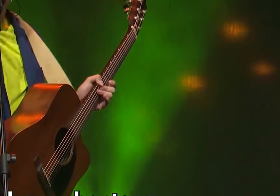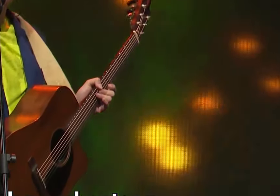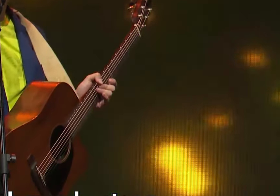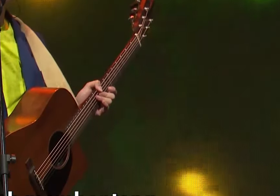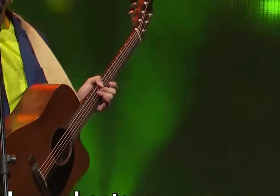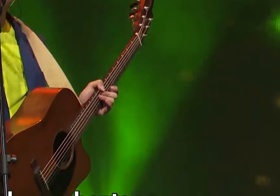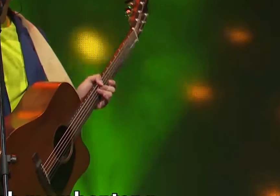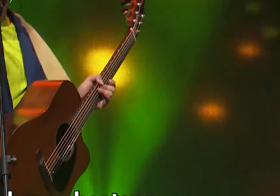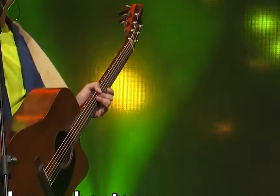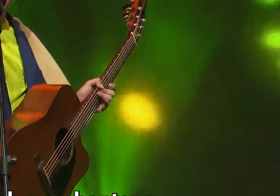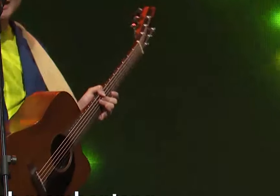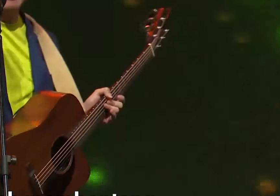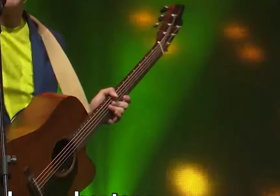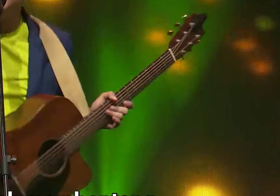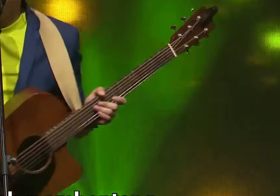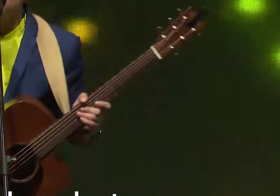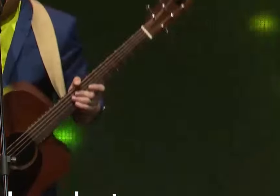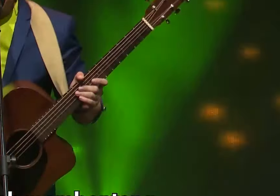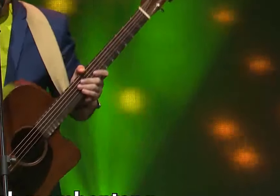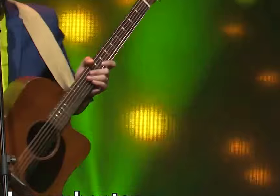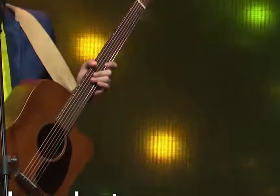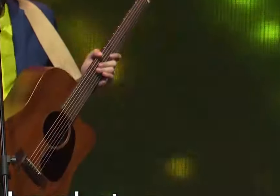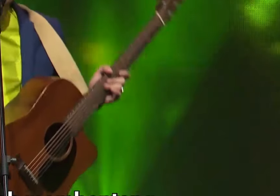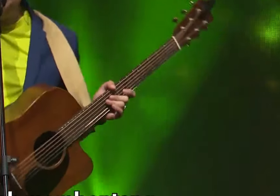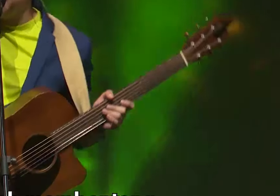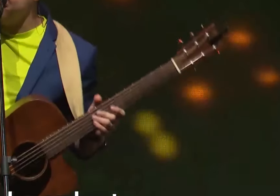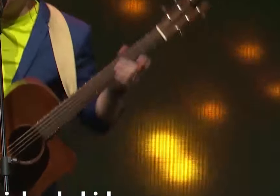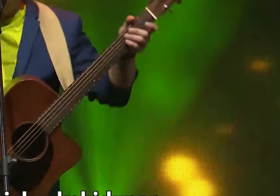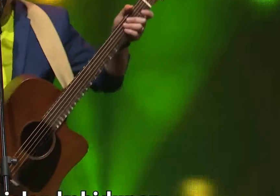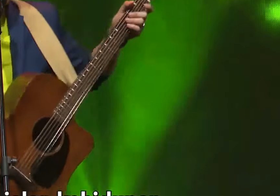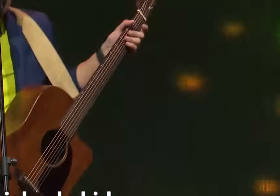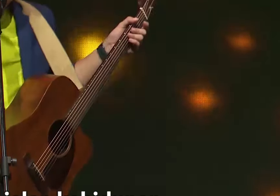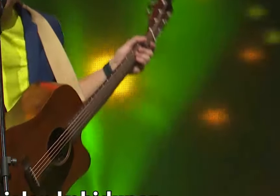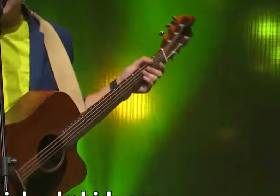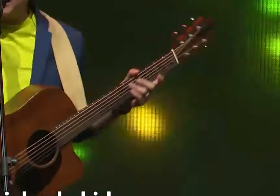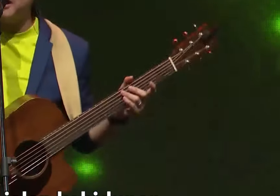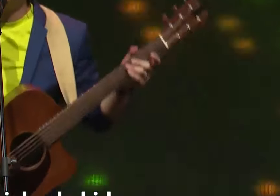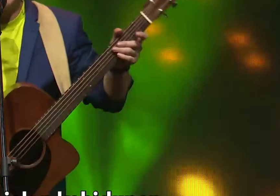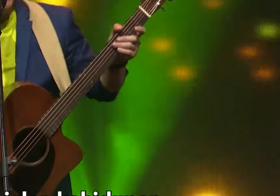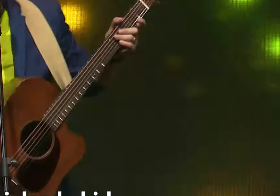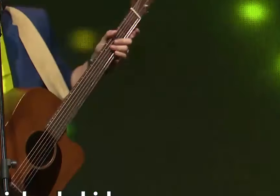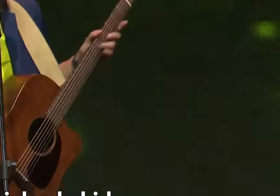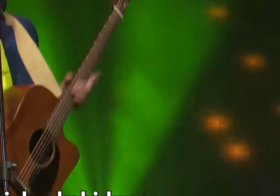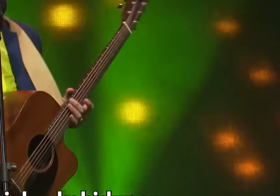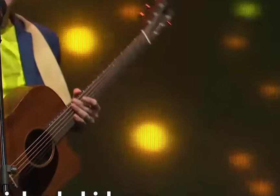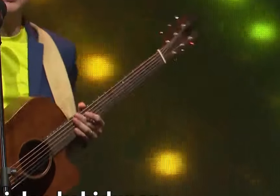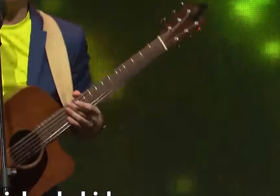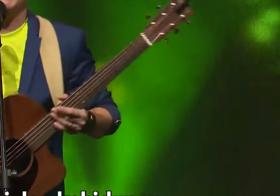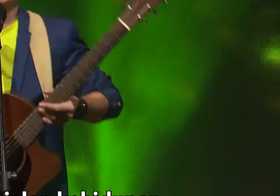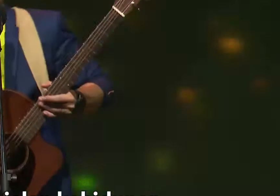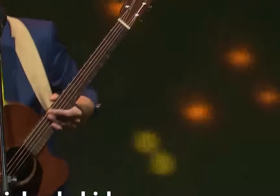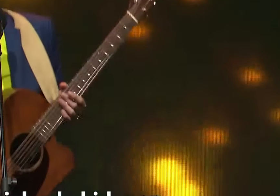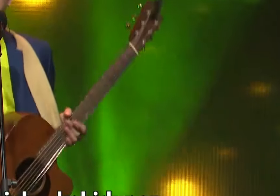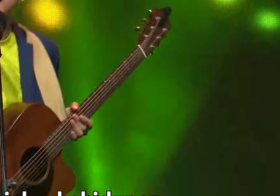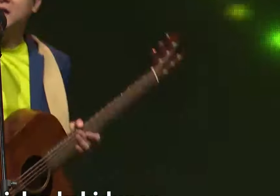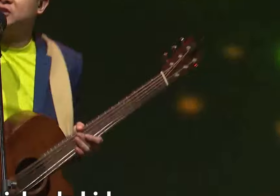masa depan, cerah membentang. Sebab kau